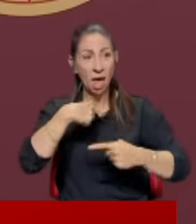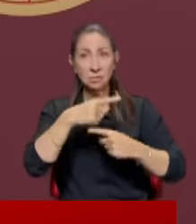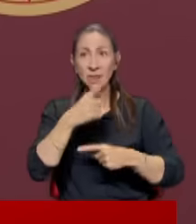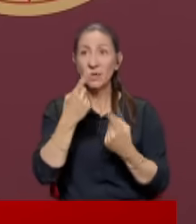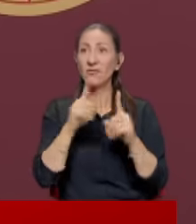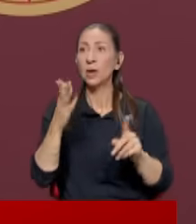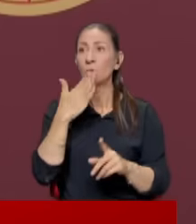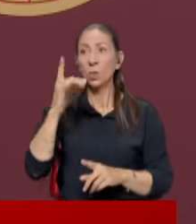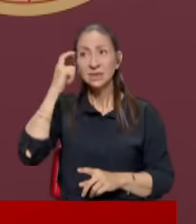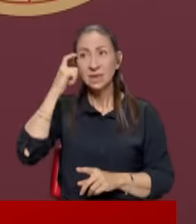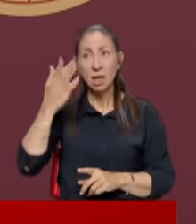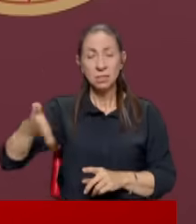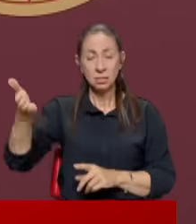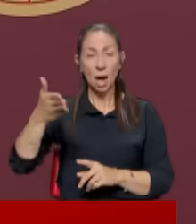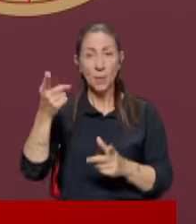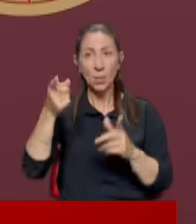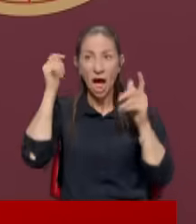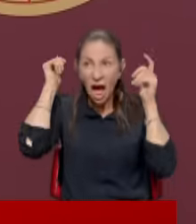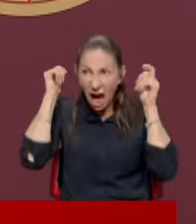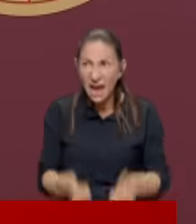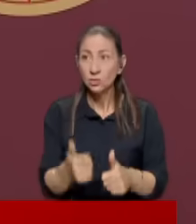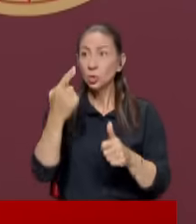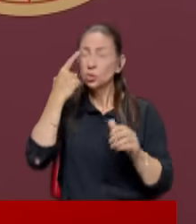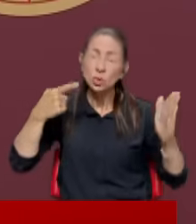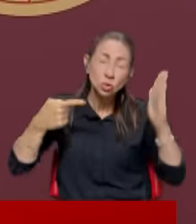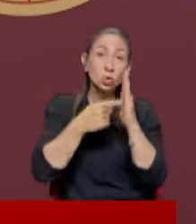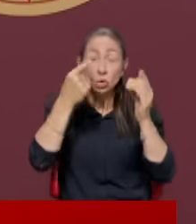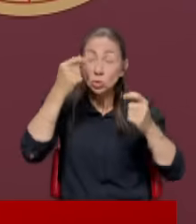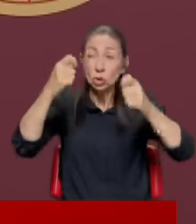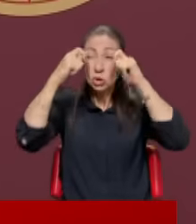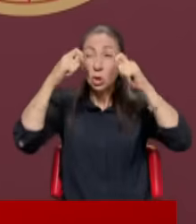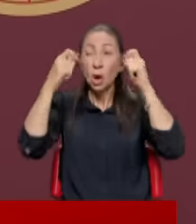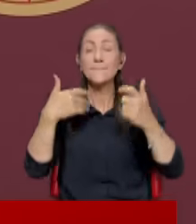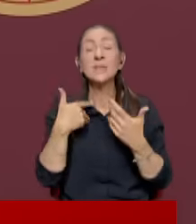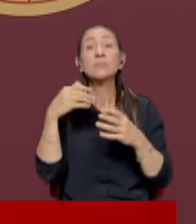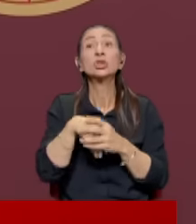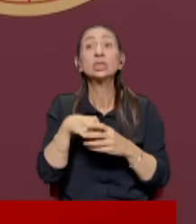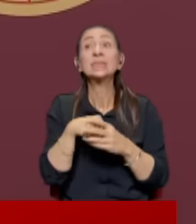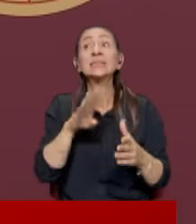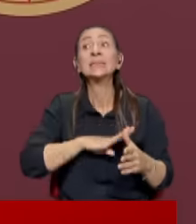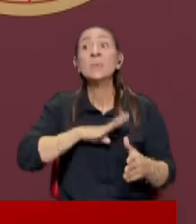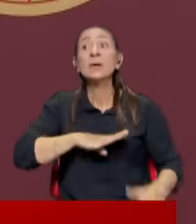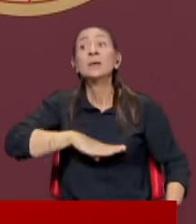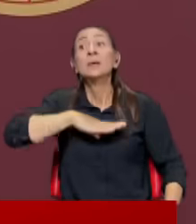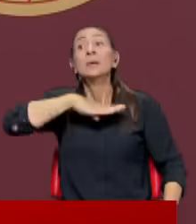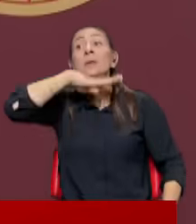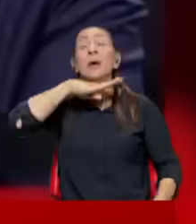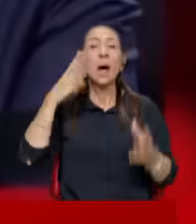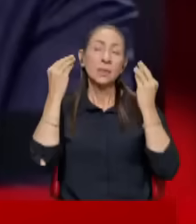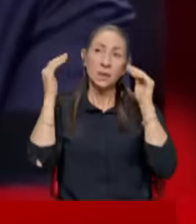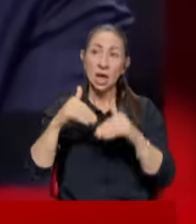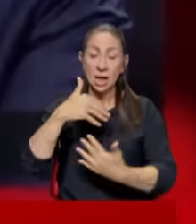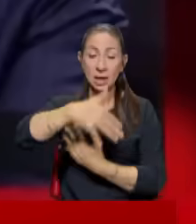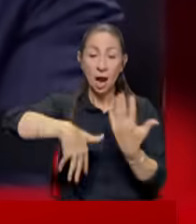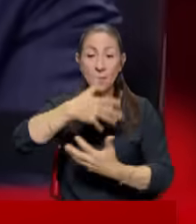yok diyen bir zihniyet bunlar. Ama bunu her seferinde gözümüze sokmaları bizim açımızdan artık sabır eşiğinin aşılması anlamına geliyor.